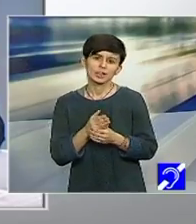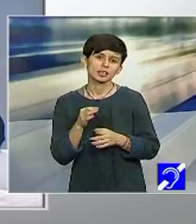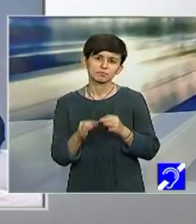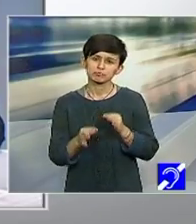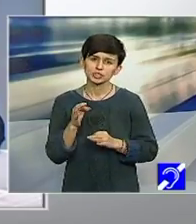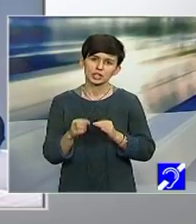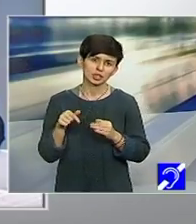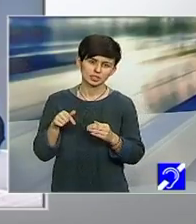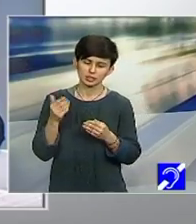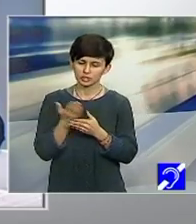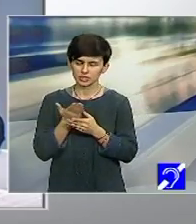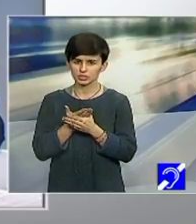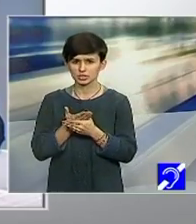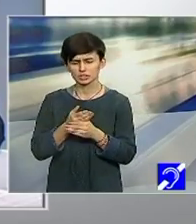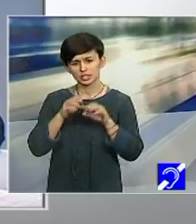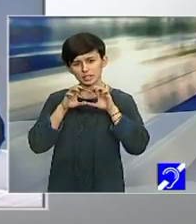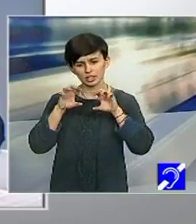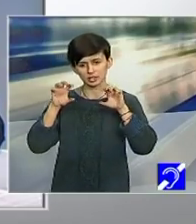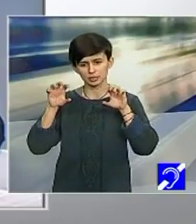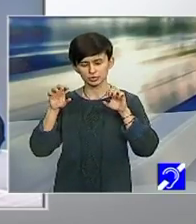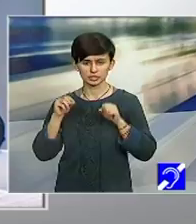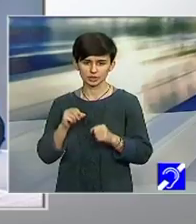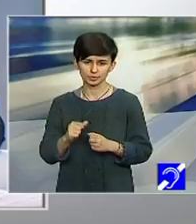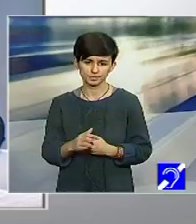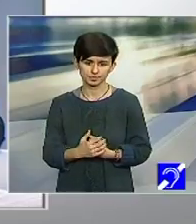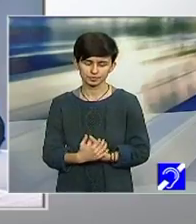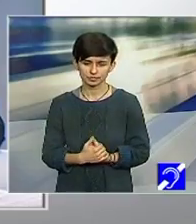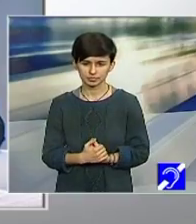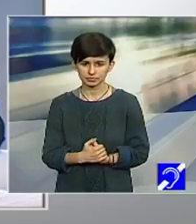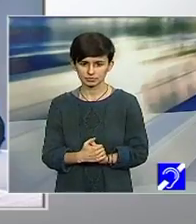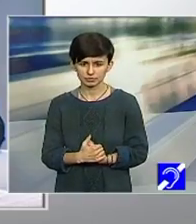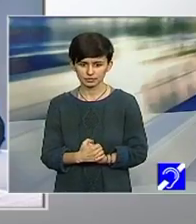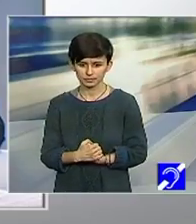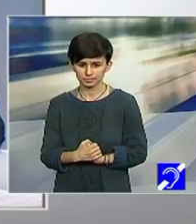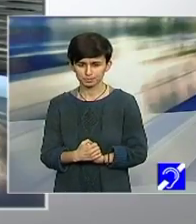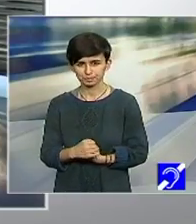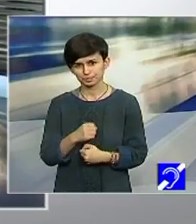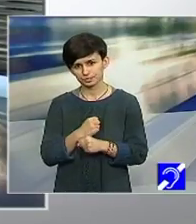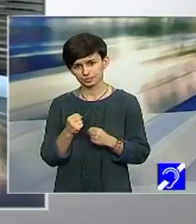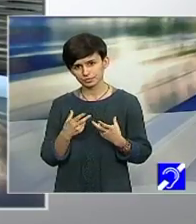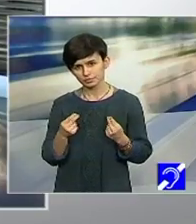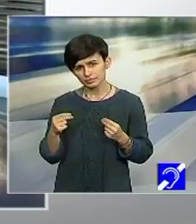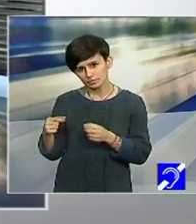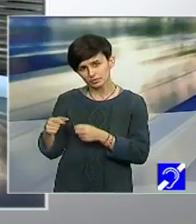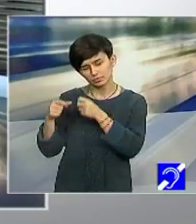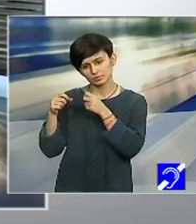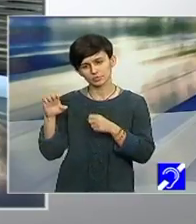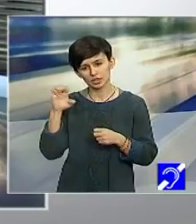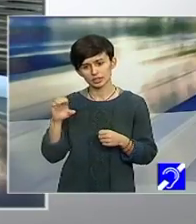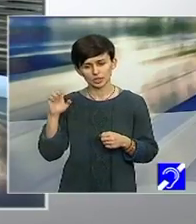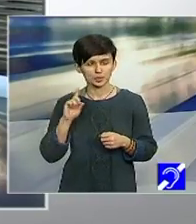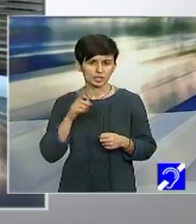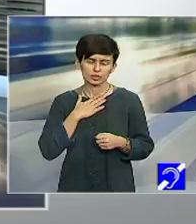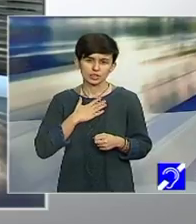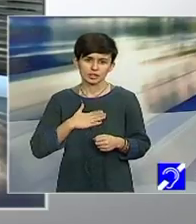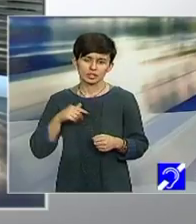analiza acestor dosare în cadrul muzeului fizic, pentru că foarte multe instituții europene nu doresc aceste dosare